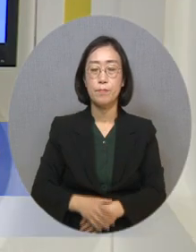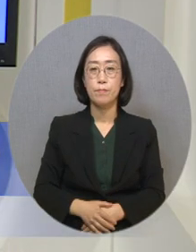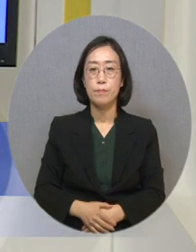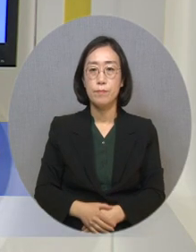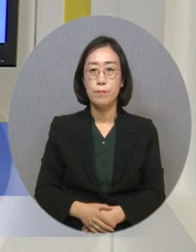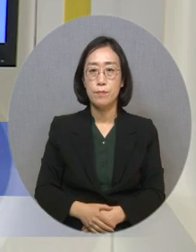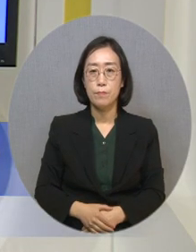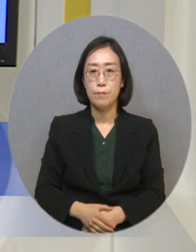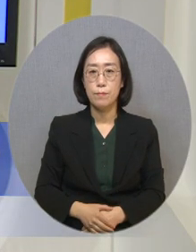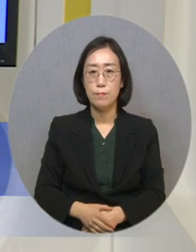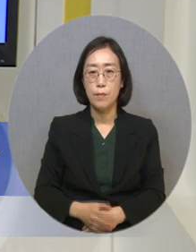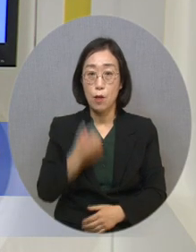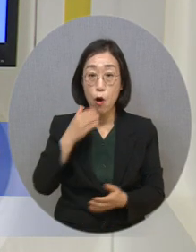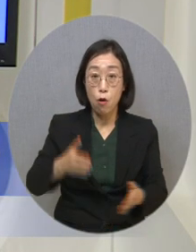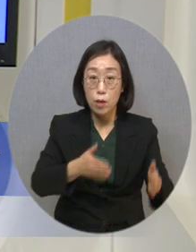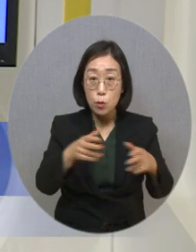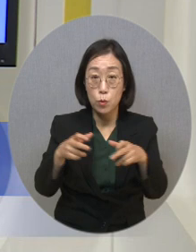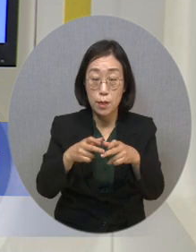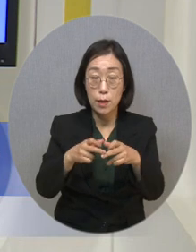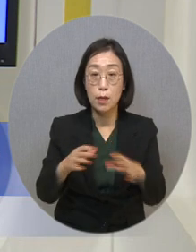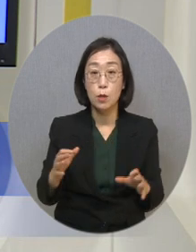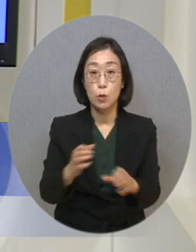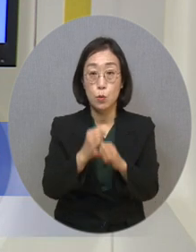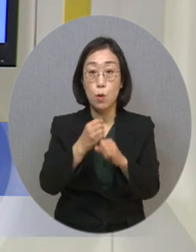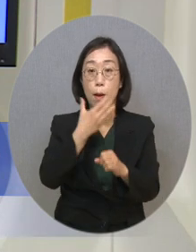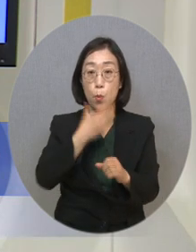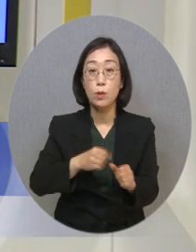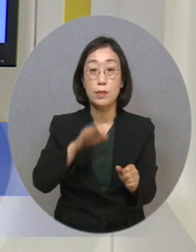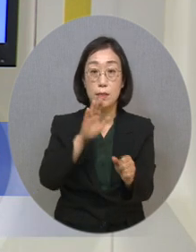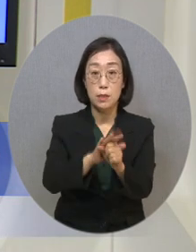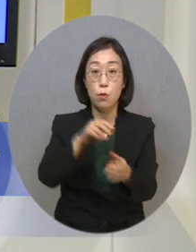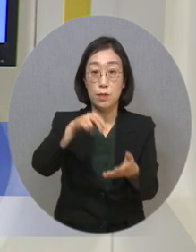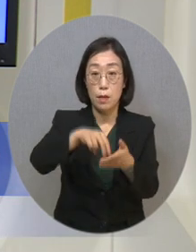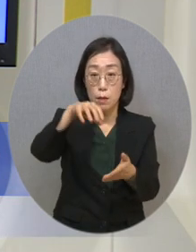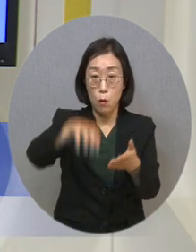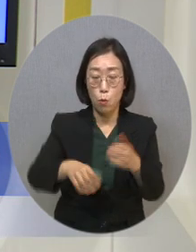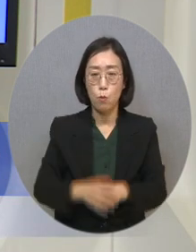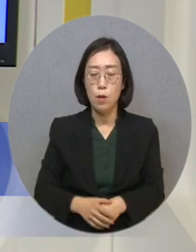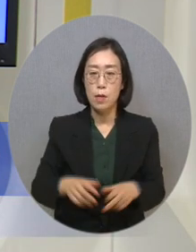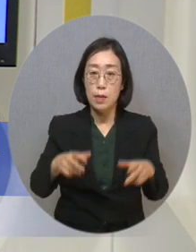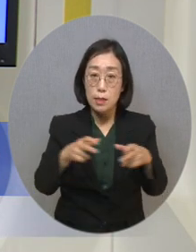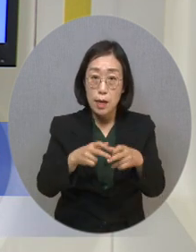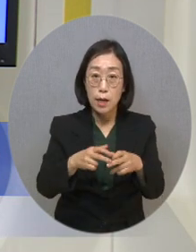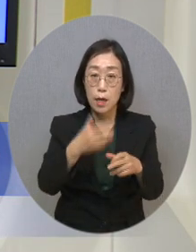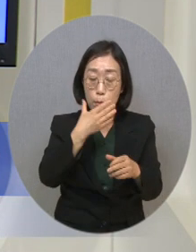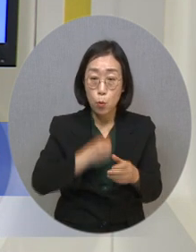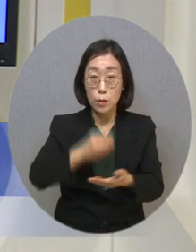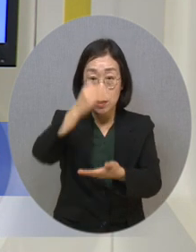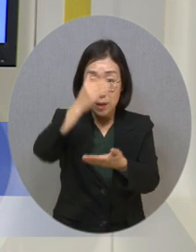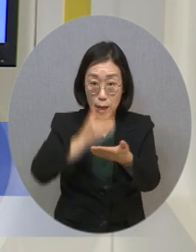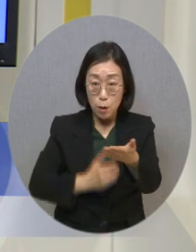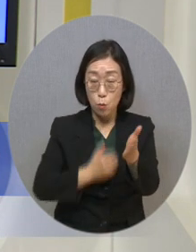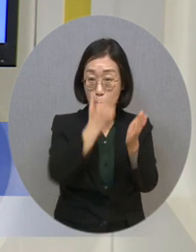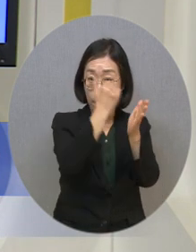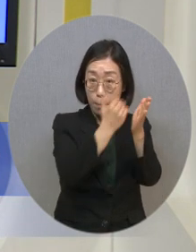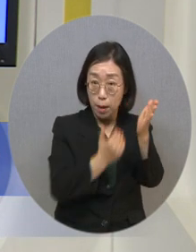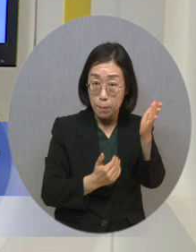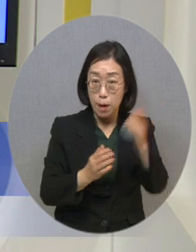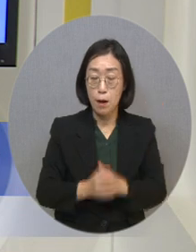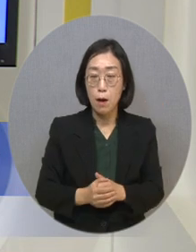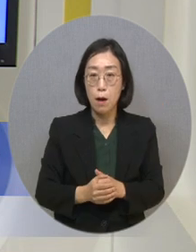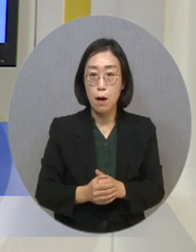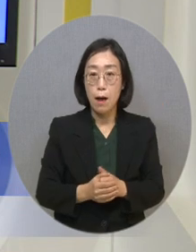밝혔습니다 경기도 장애인 복지 종합 지원 센터는 장애인 복지 서비스를 수록한 경기도 장애인 복지